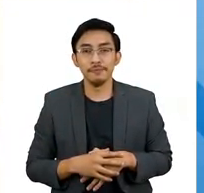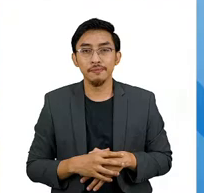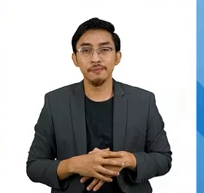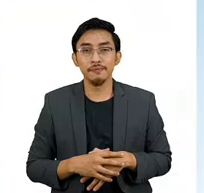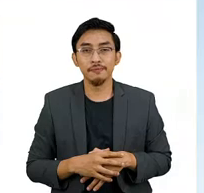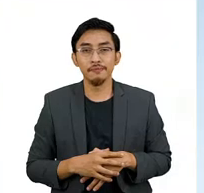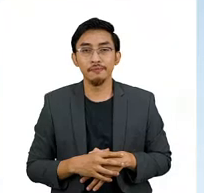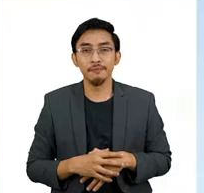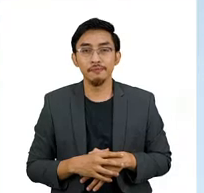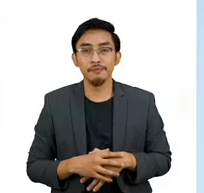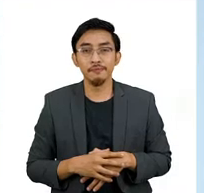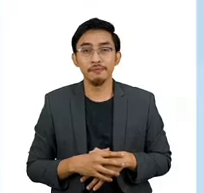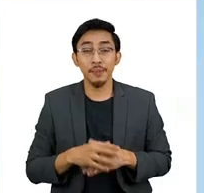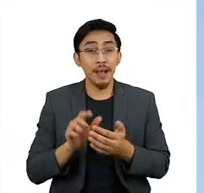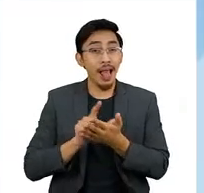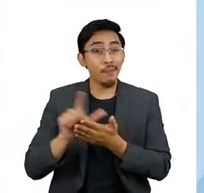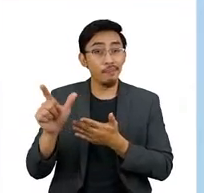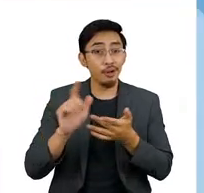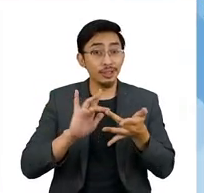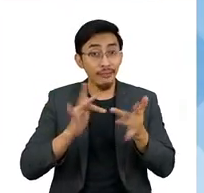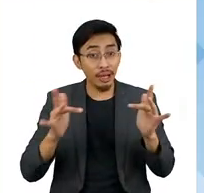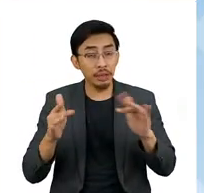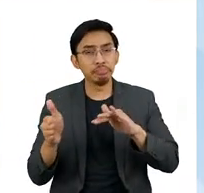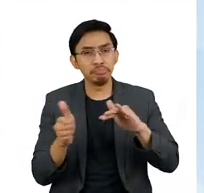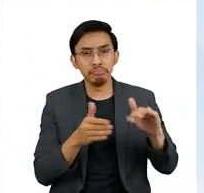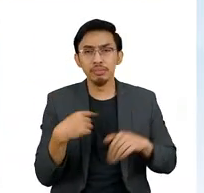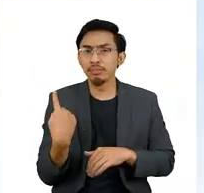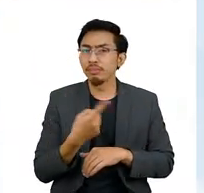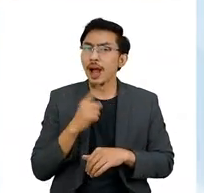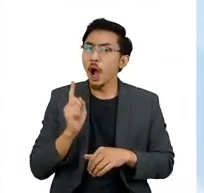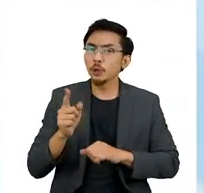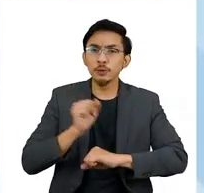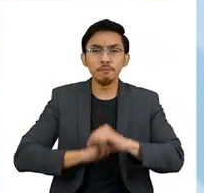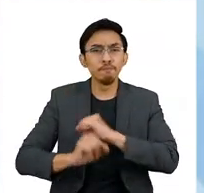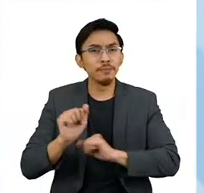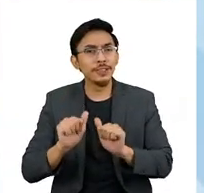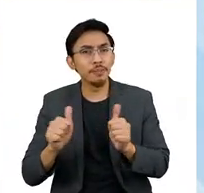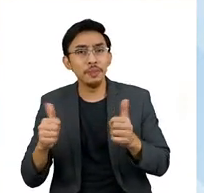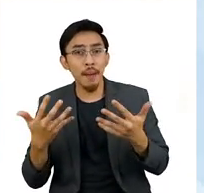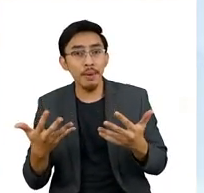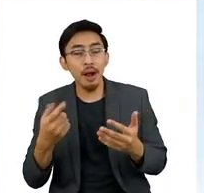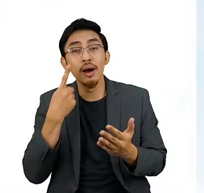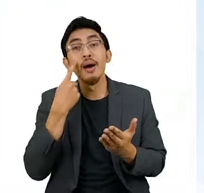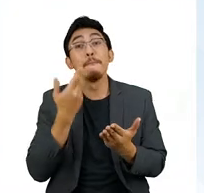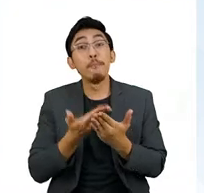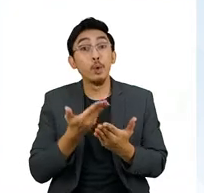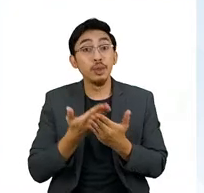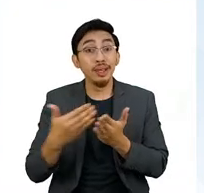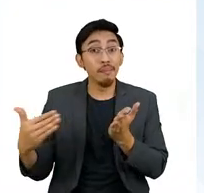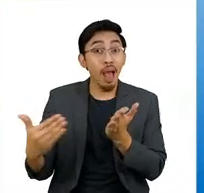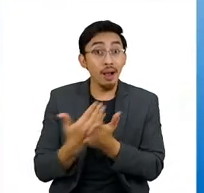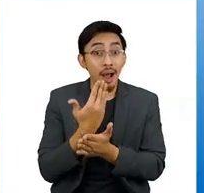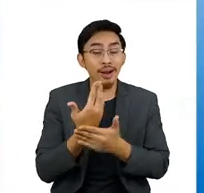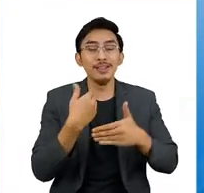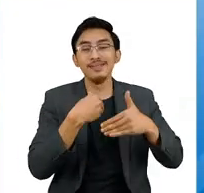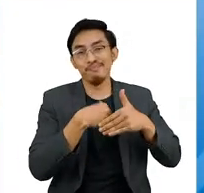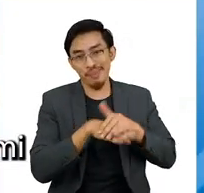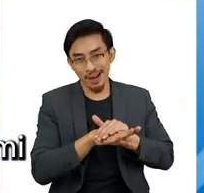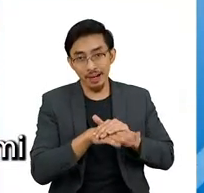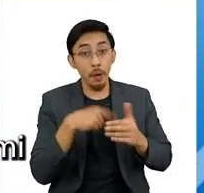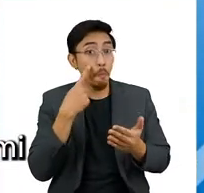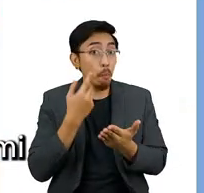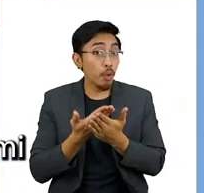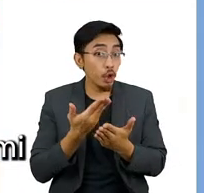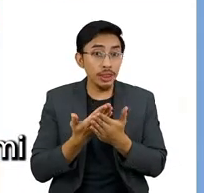lapor akses selain melapor ke save net ada hal-hal yang bisa dilakukan menyimpan bukti pelanggaran hak digital